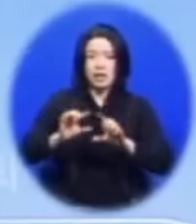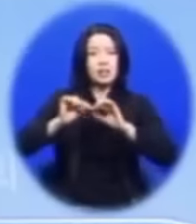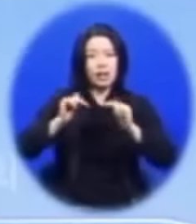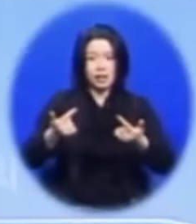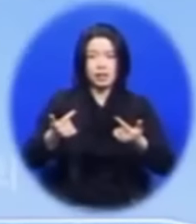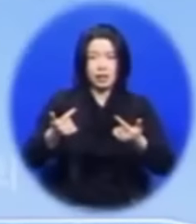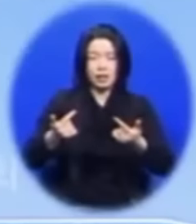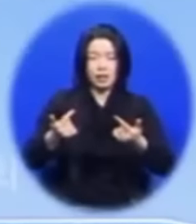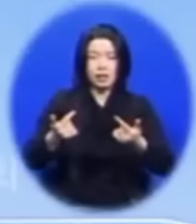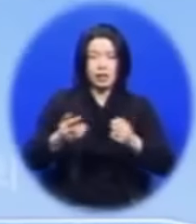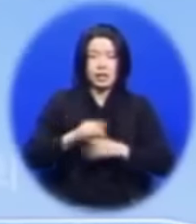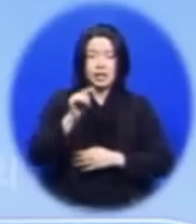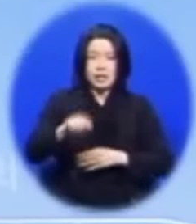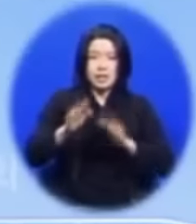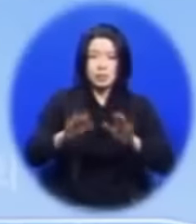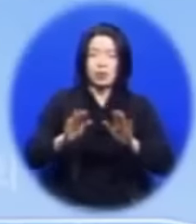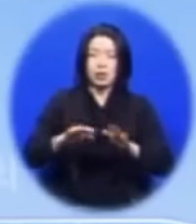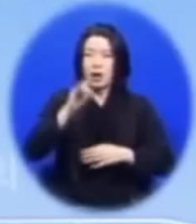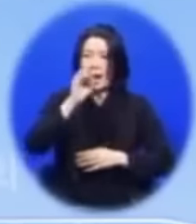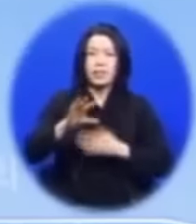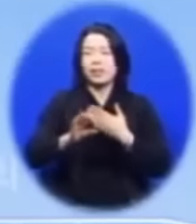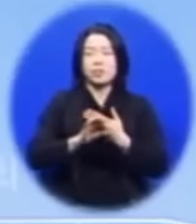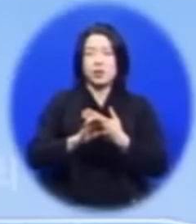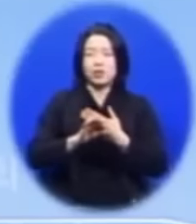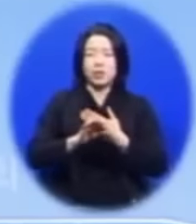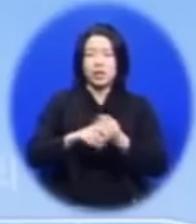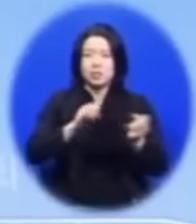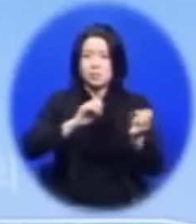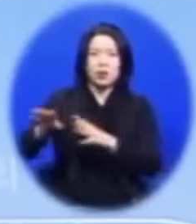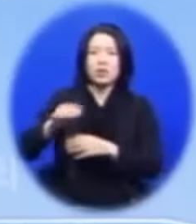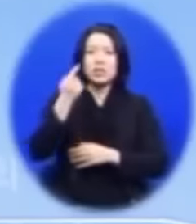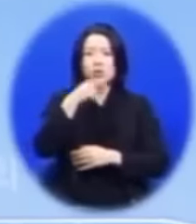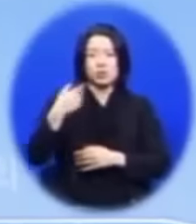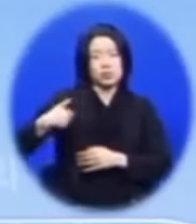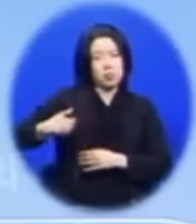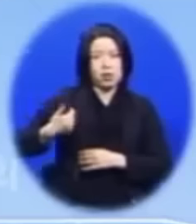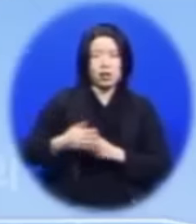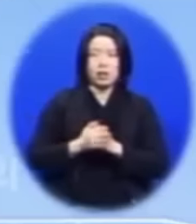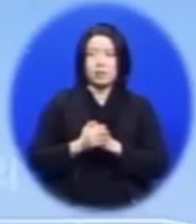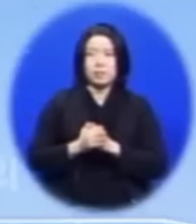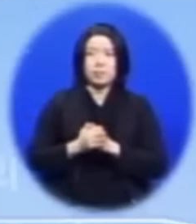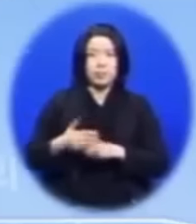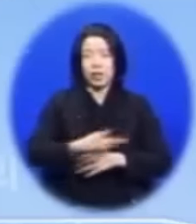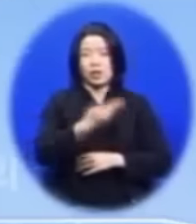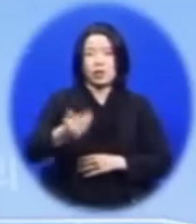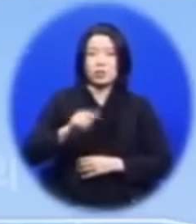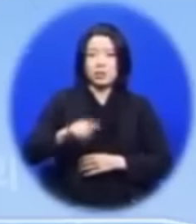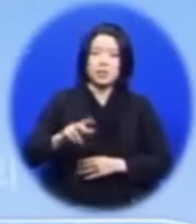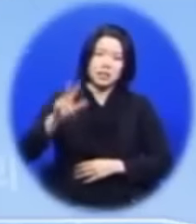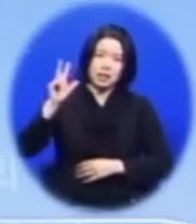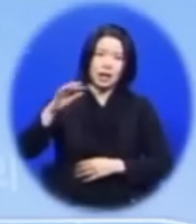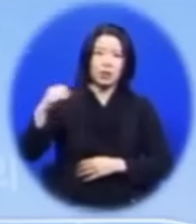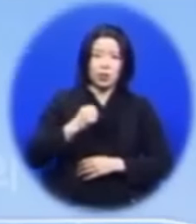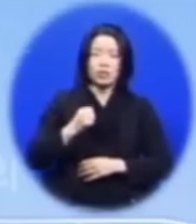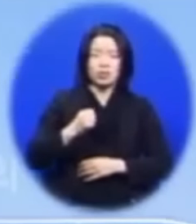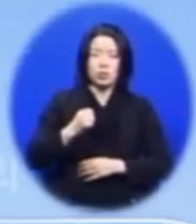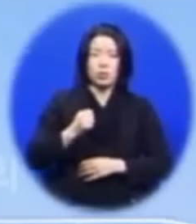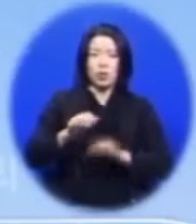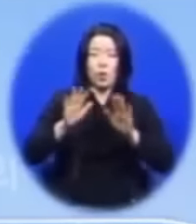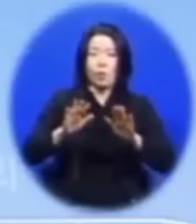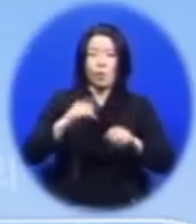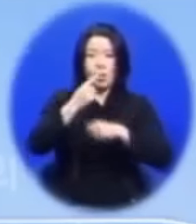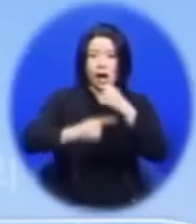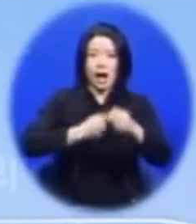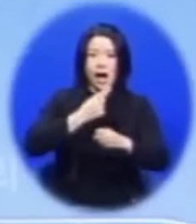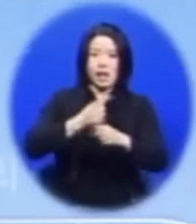아닌가 이번에도 안 되면 찍어 버릴지도 모르겠다 여러분이 각오로 올 한해를